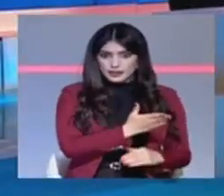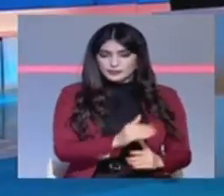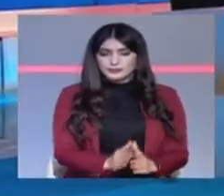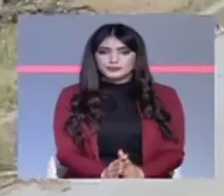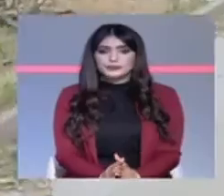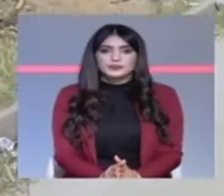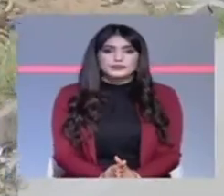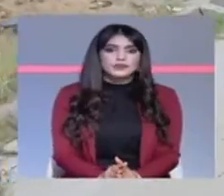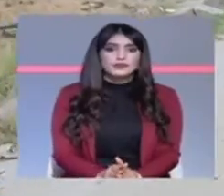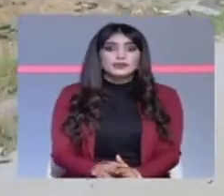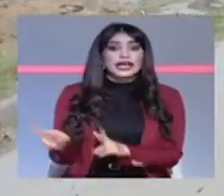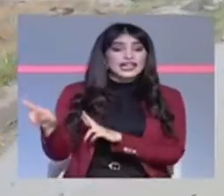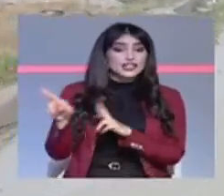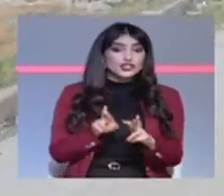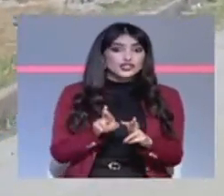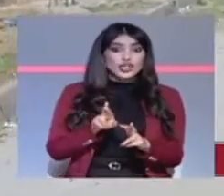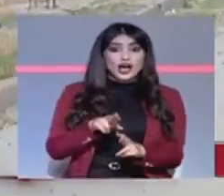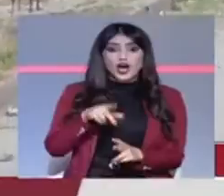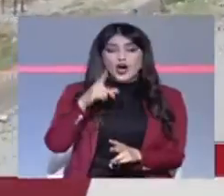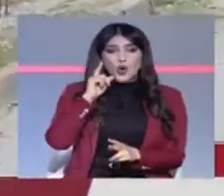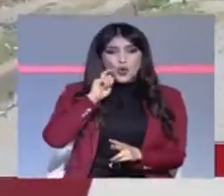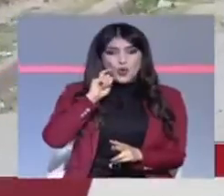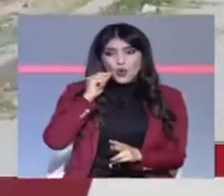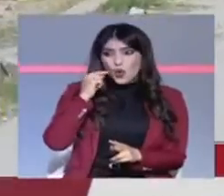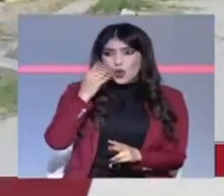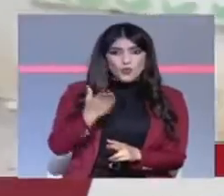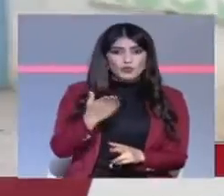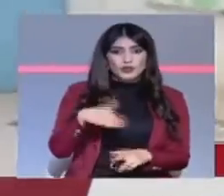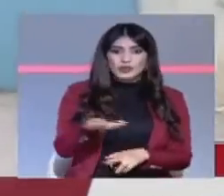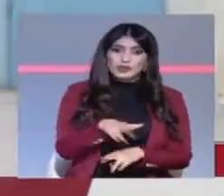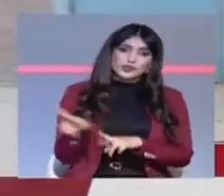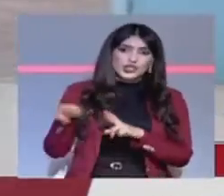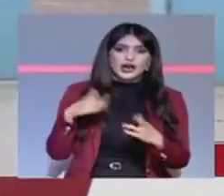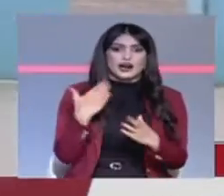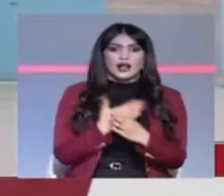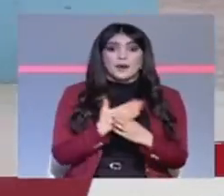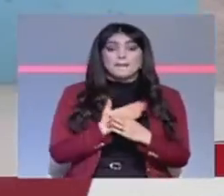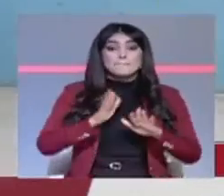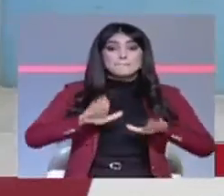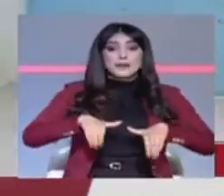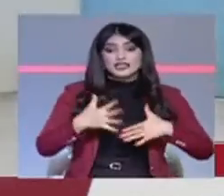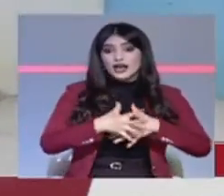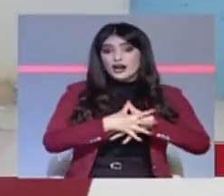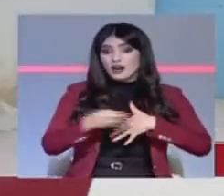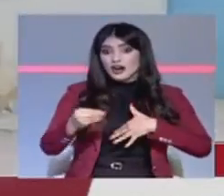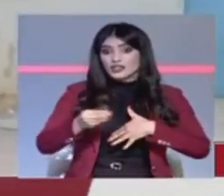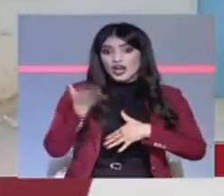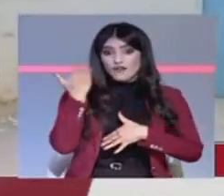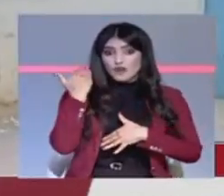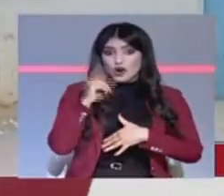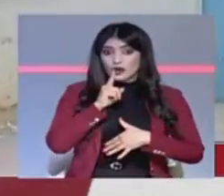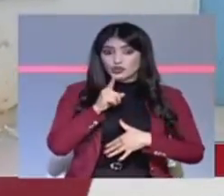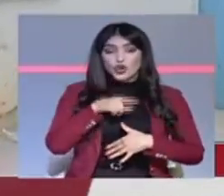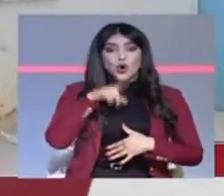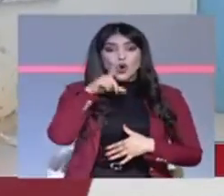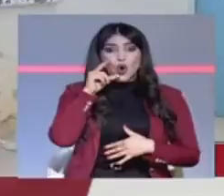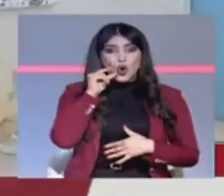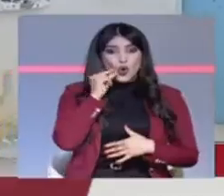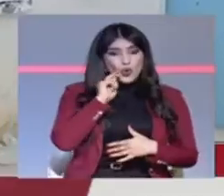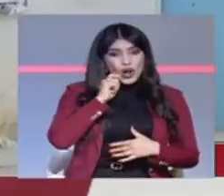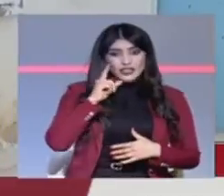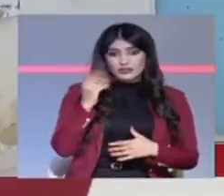استعاده محفظه وحث الخطى نحو المدرسه بعد ان خسر ها الفتره امجد الذي رصدته كاميرا